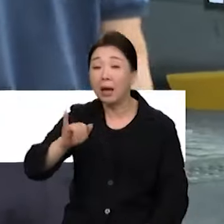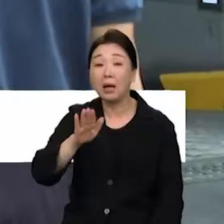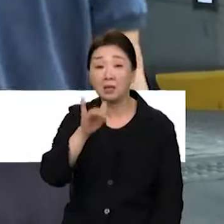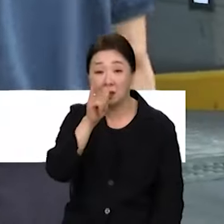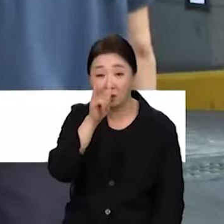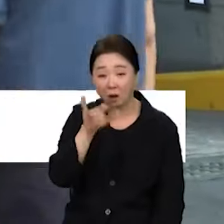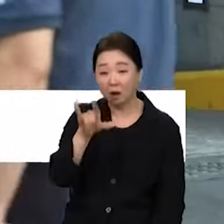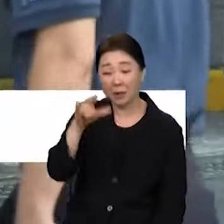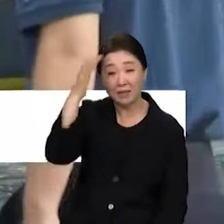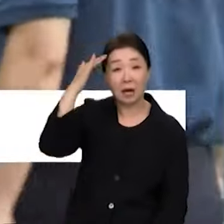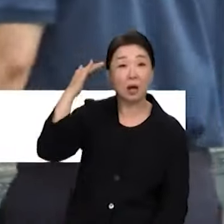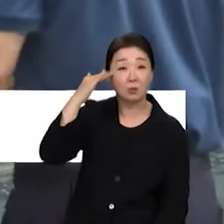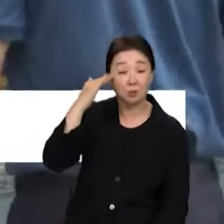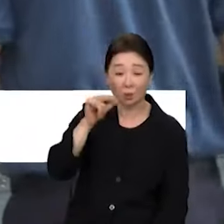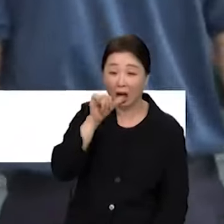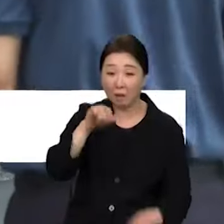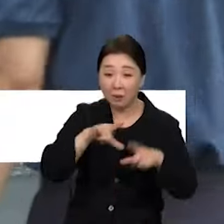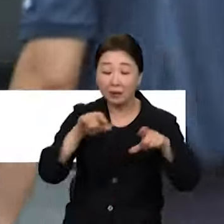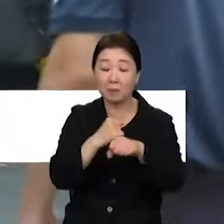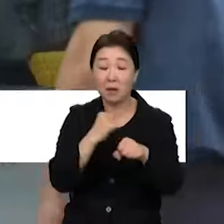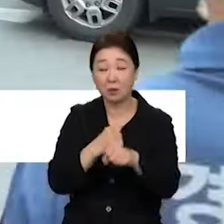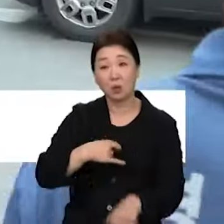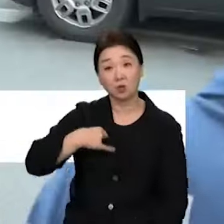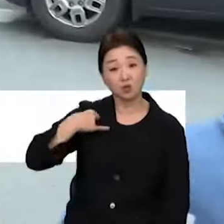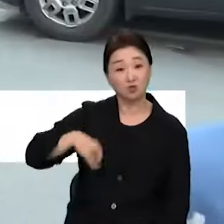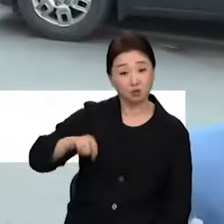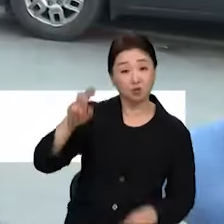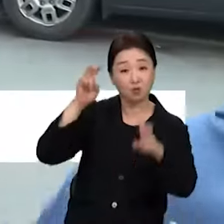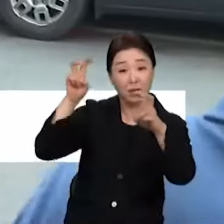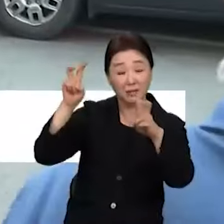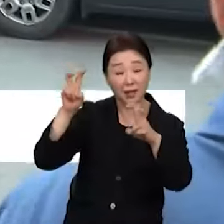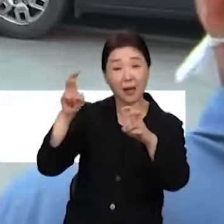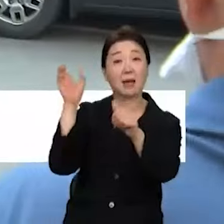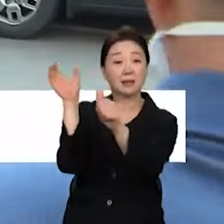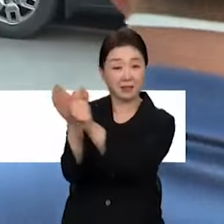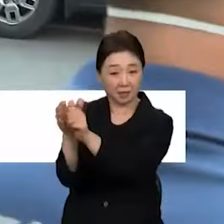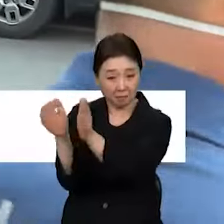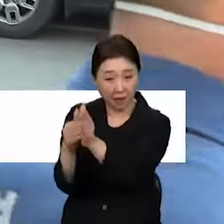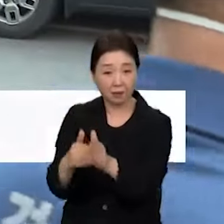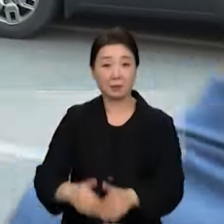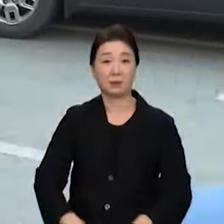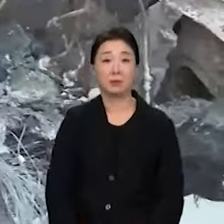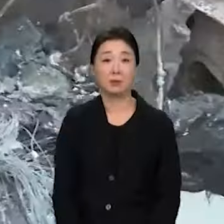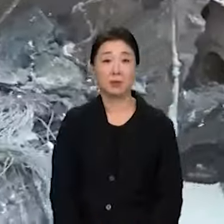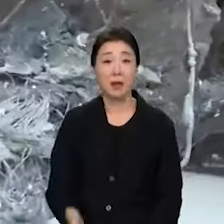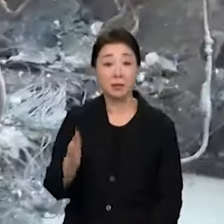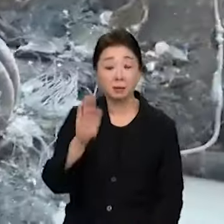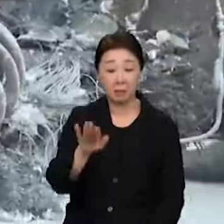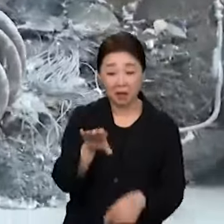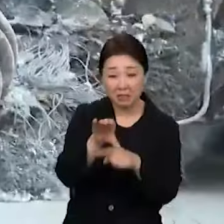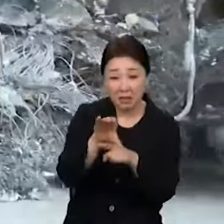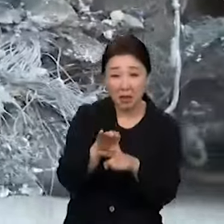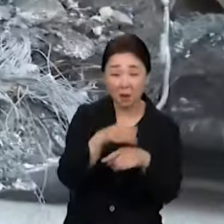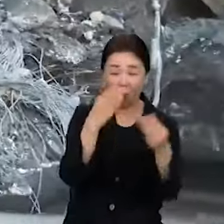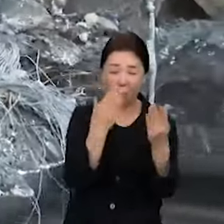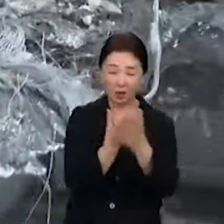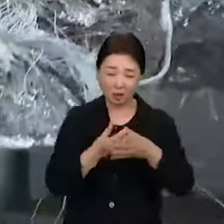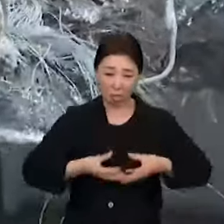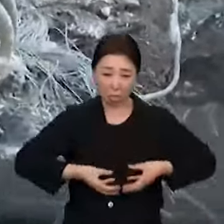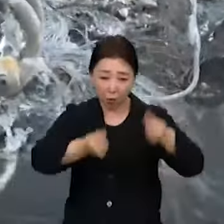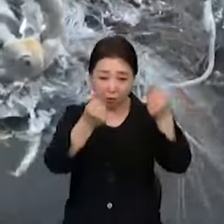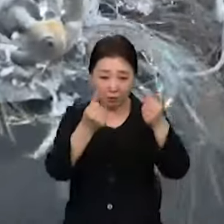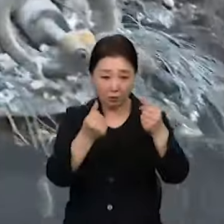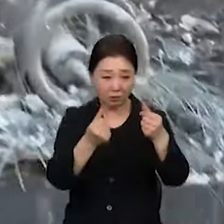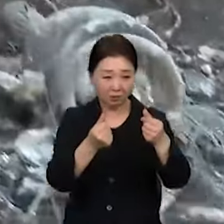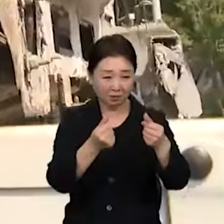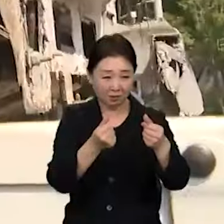벤츠 코리아와 배터리를 만든 중국 파라시스사가 우선 책임을 지게 됩니다. 하지만 차량이 완전히 타면서 원인